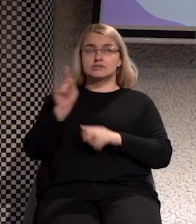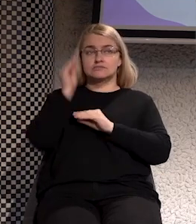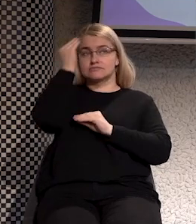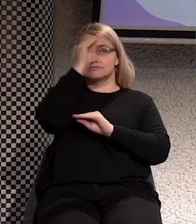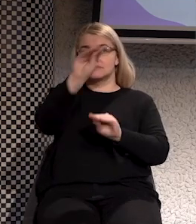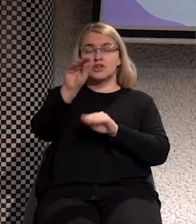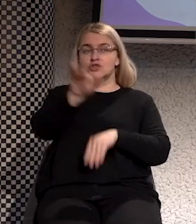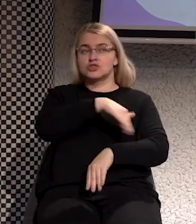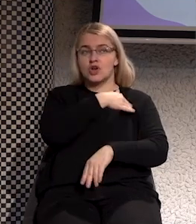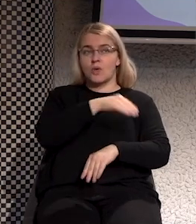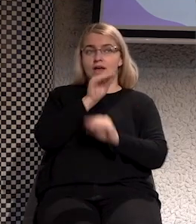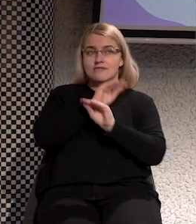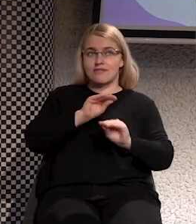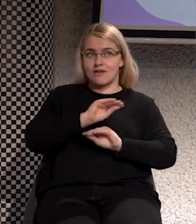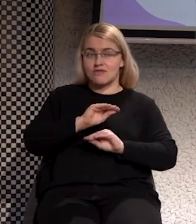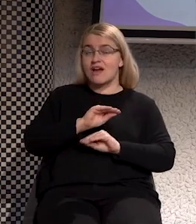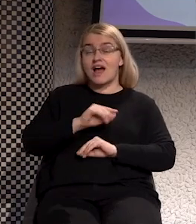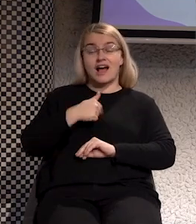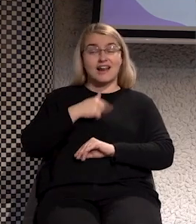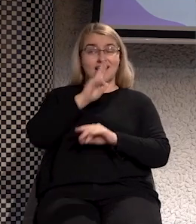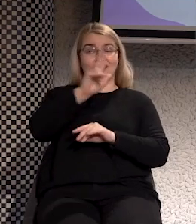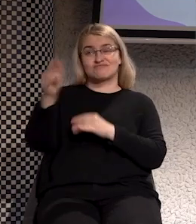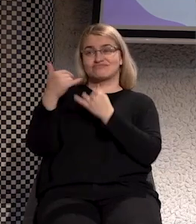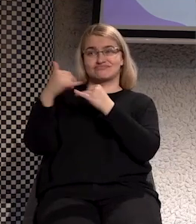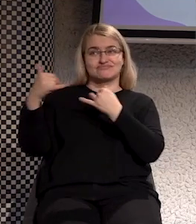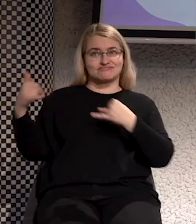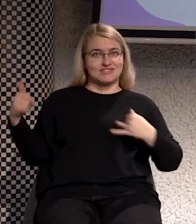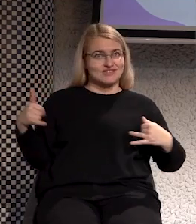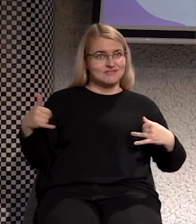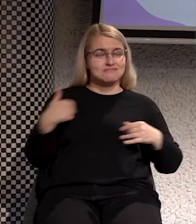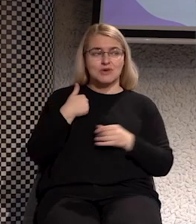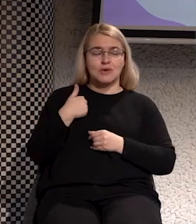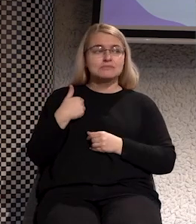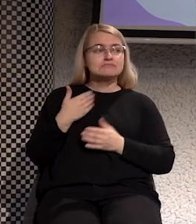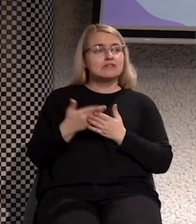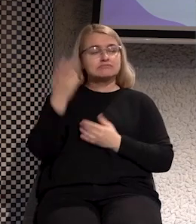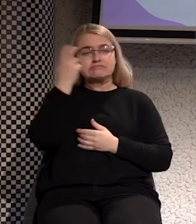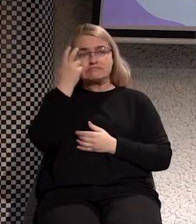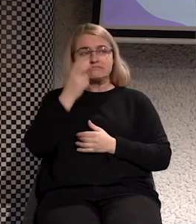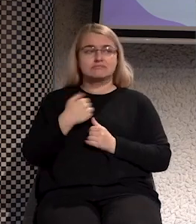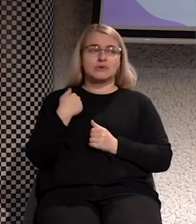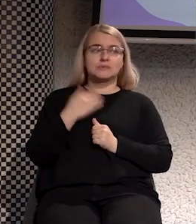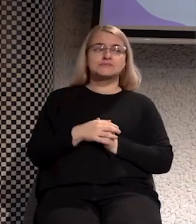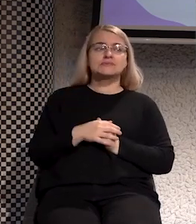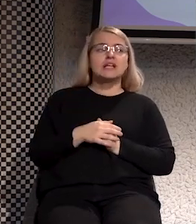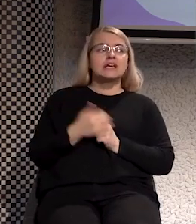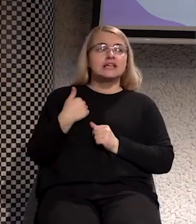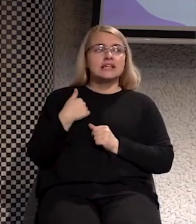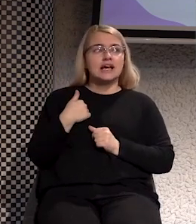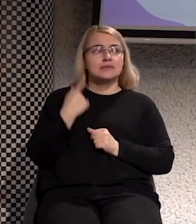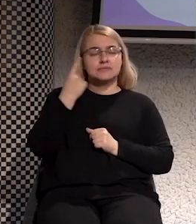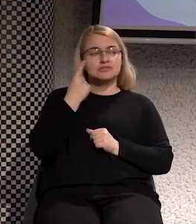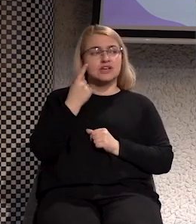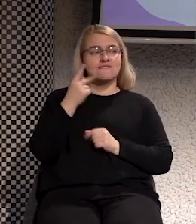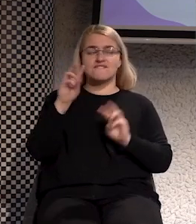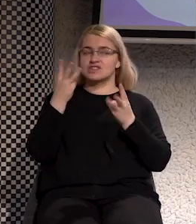bardzo trudne, żeby je ze sobą spotkać i zderzyć jakoś i tak też dużo od siebie brałem, bo myślę, że w ogóle na warsztatach, nie